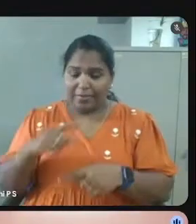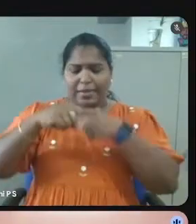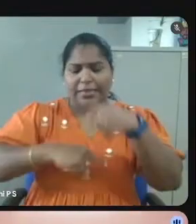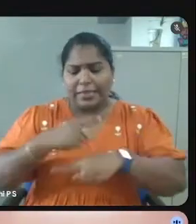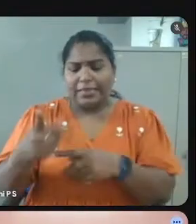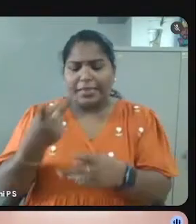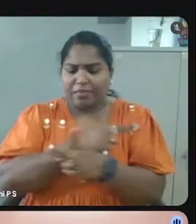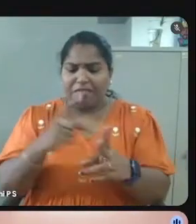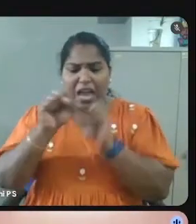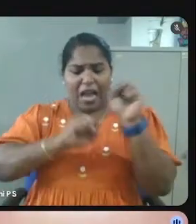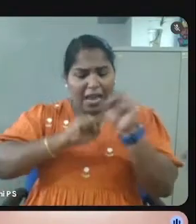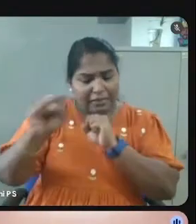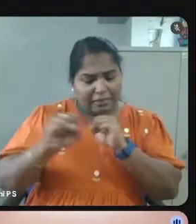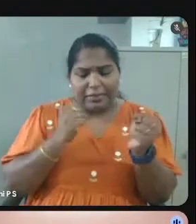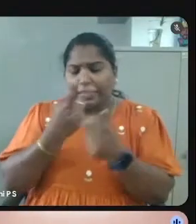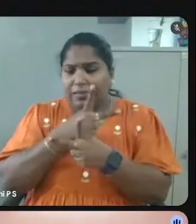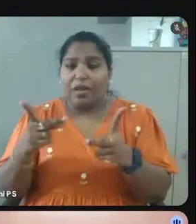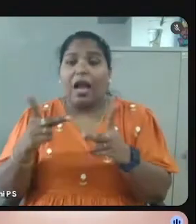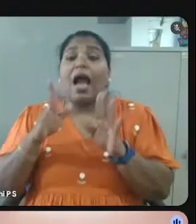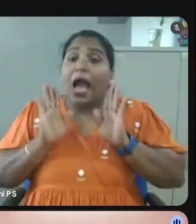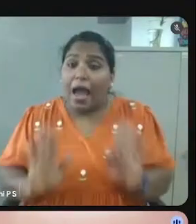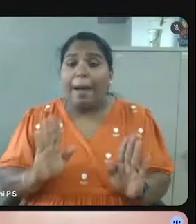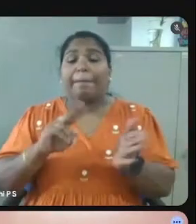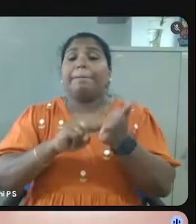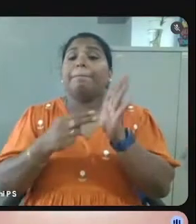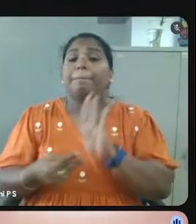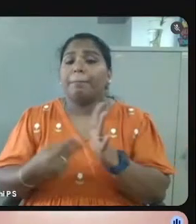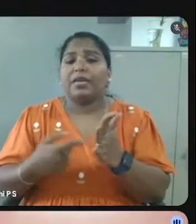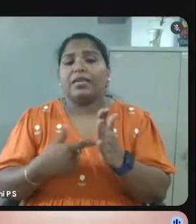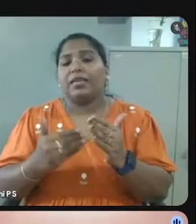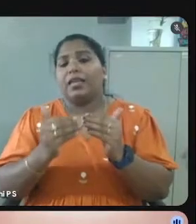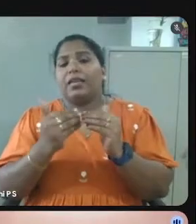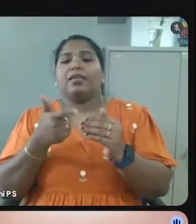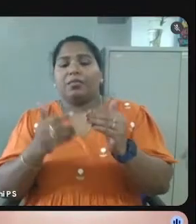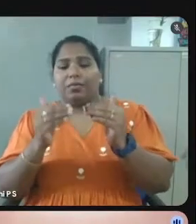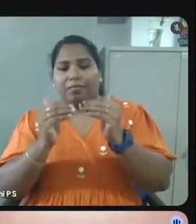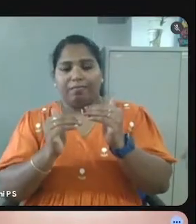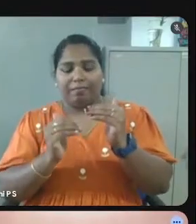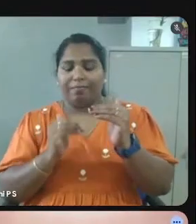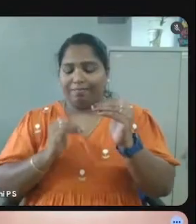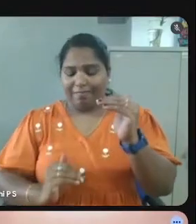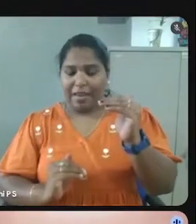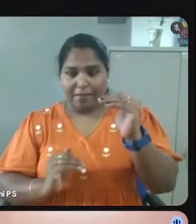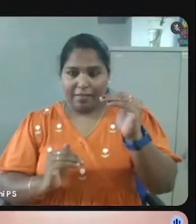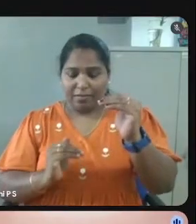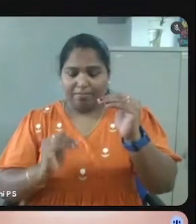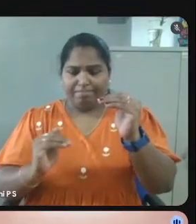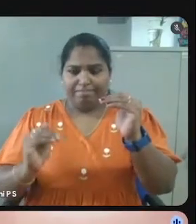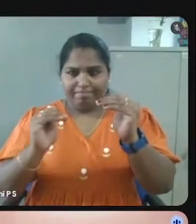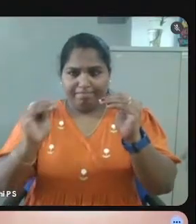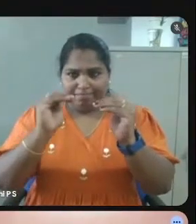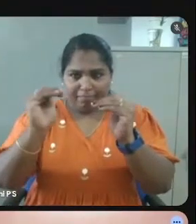നമുക്ക് ഏറ്റവും താഴെയുള്ള നീഡ്സ് ആണ് ഇത്. പിന്നെ മുകളിലോട്ട് പോകും സേഫ്റ്റി